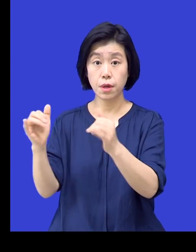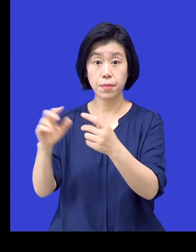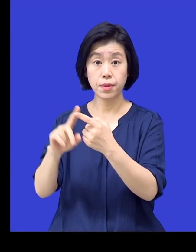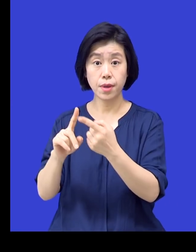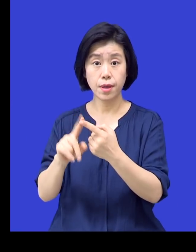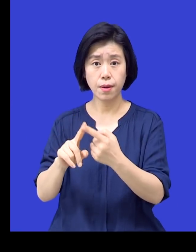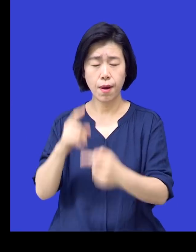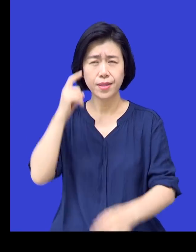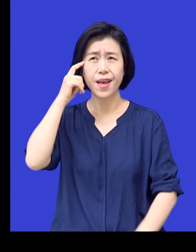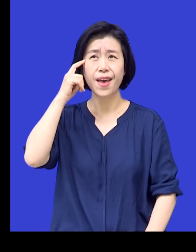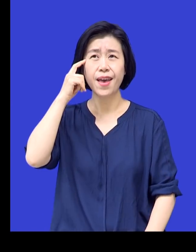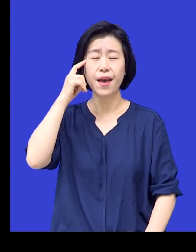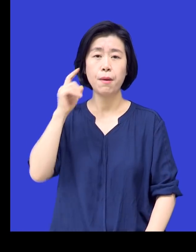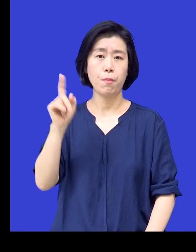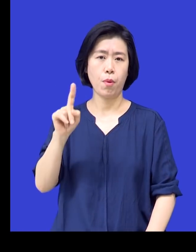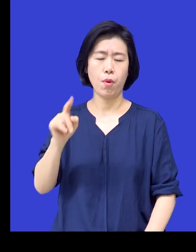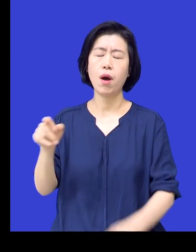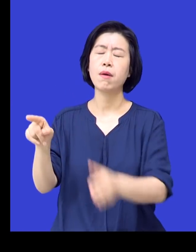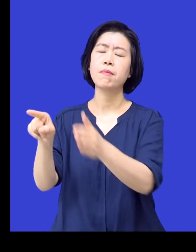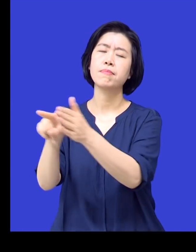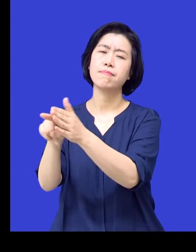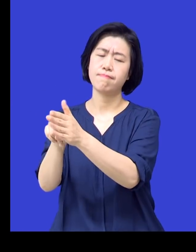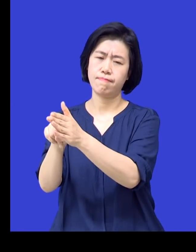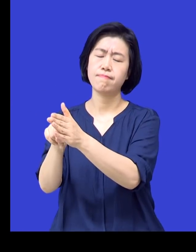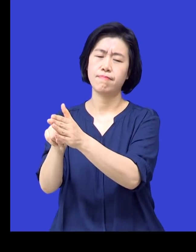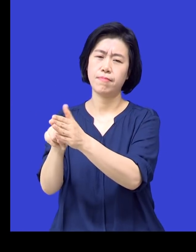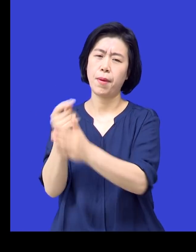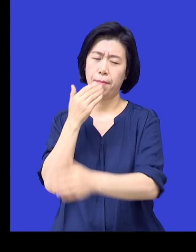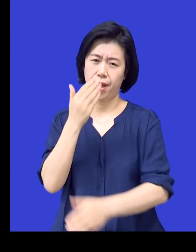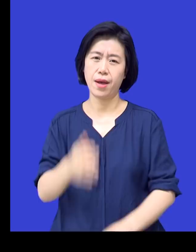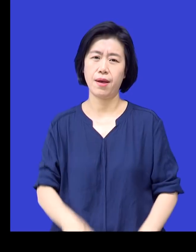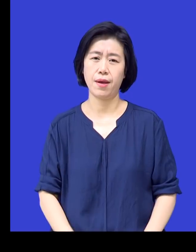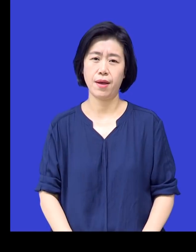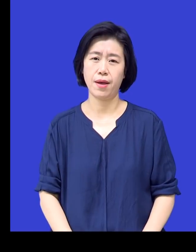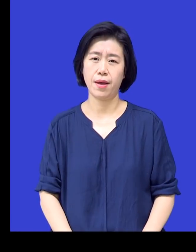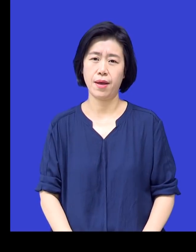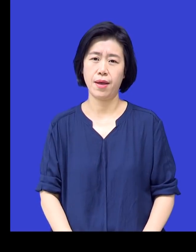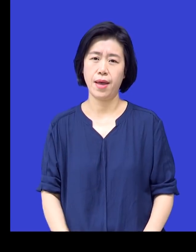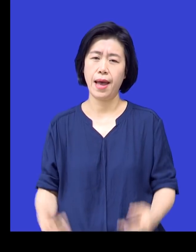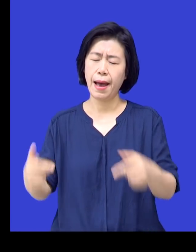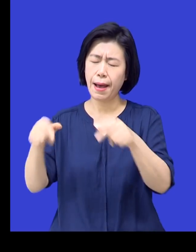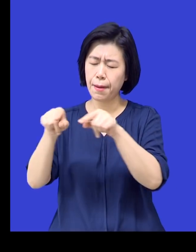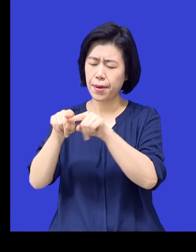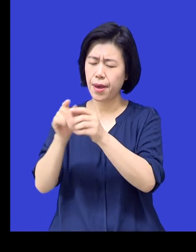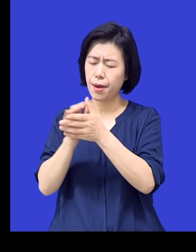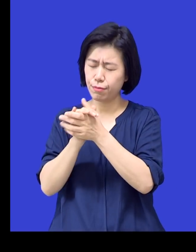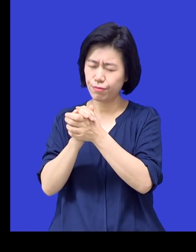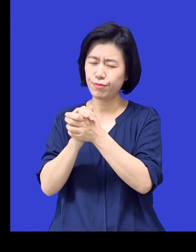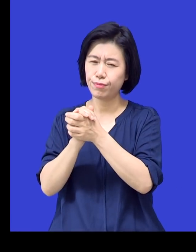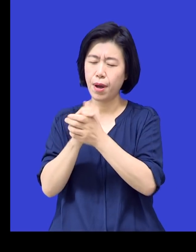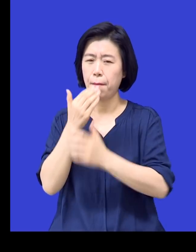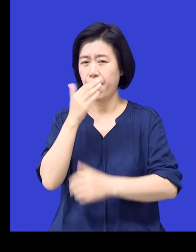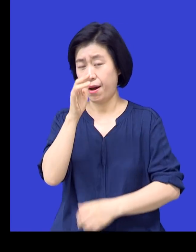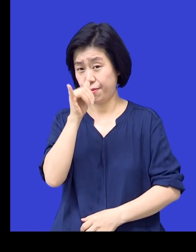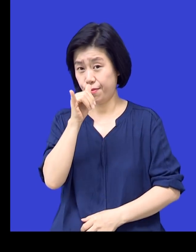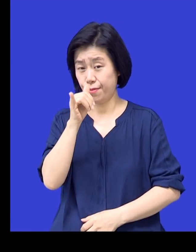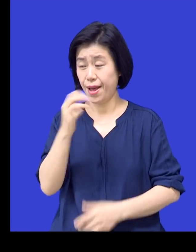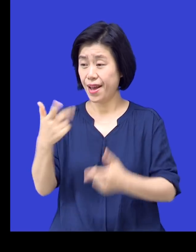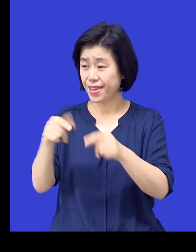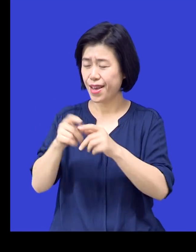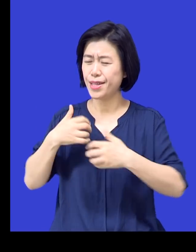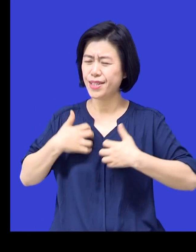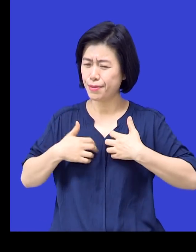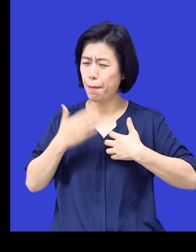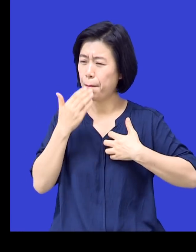때 진짜 신뢰하고 함께 오랫동안 함께 동역하며 즐거움을 가질 수 있는